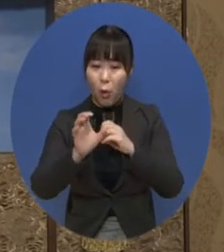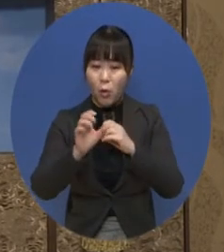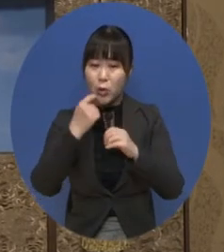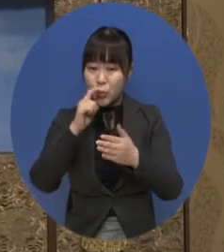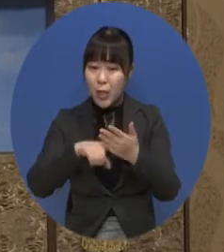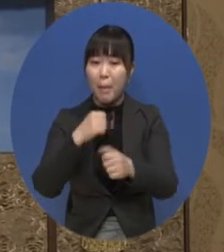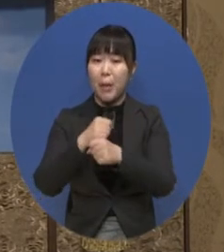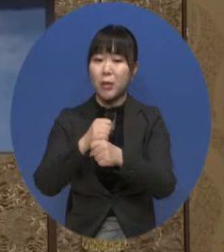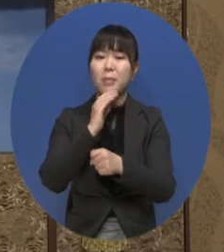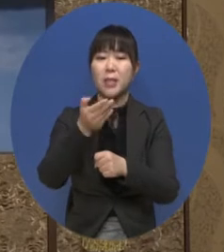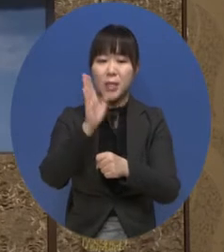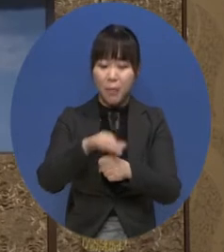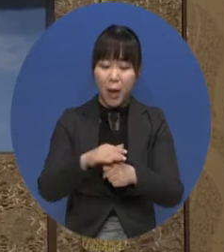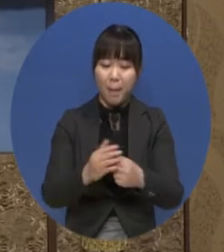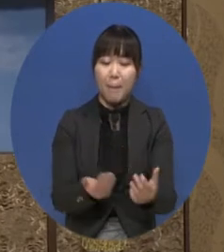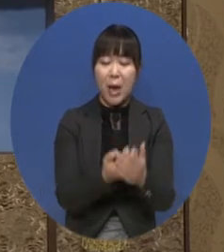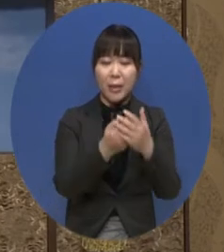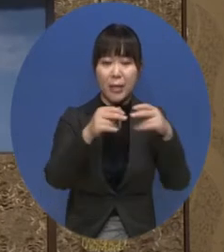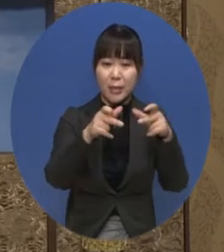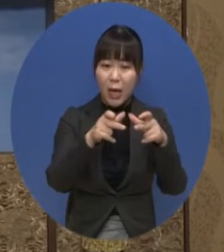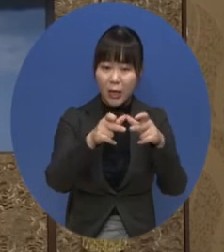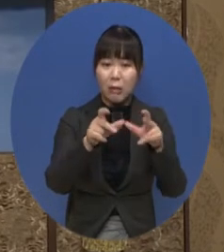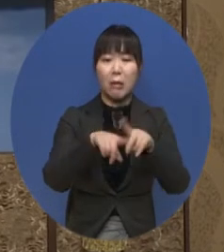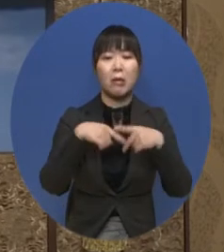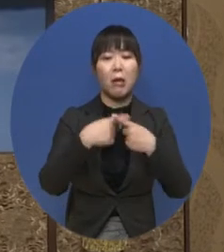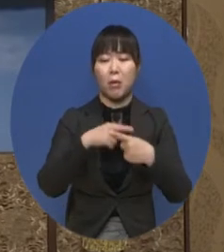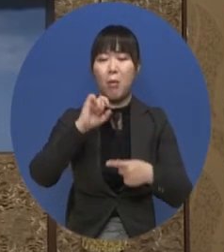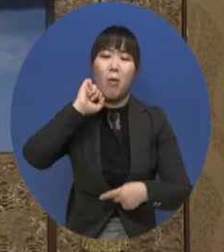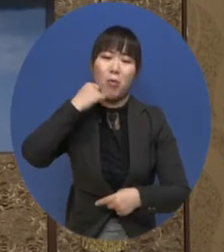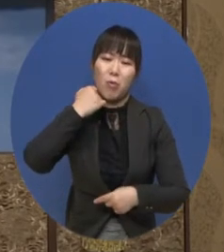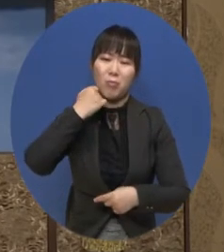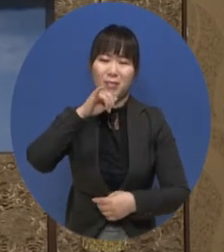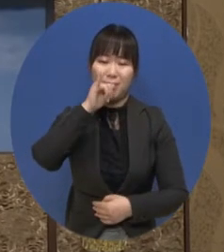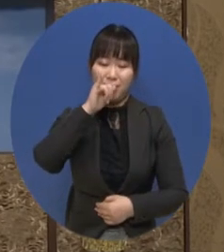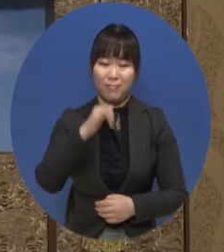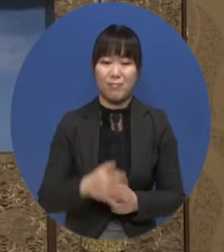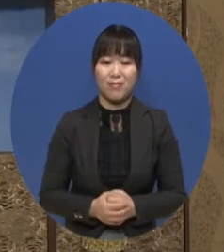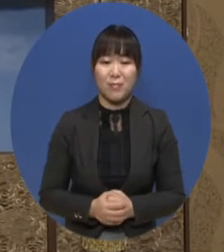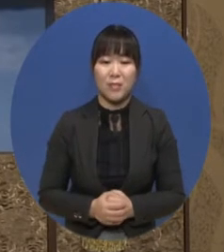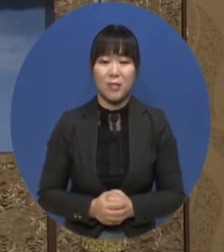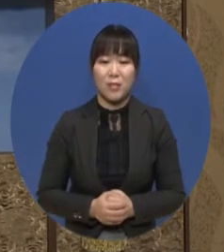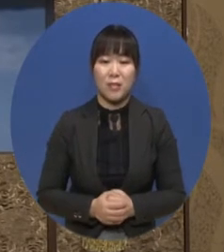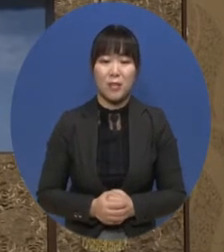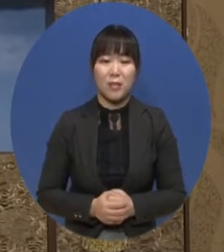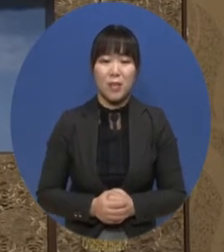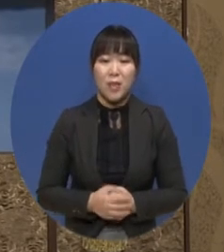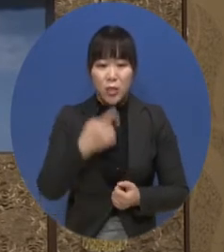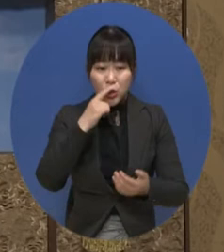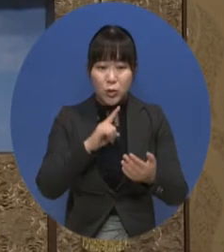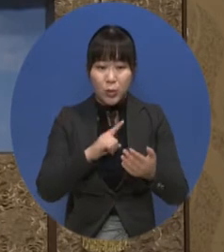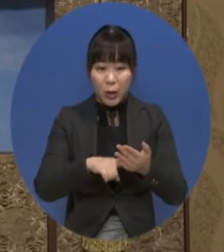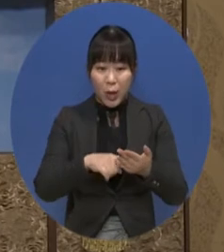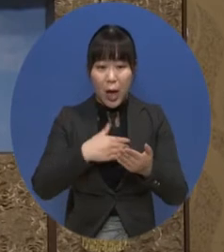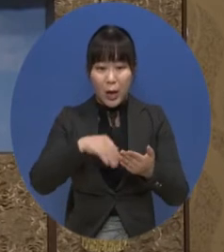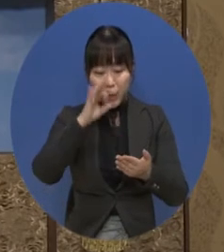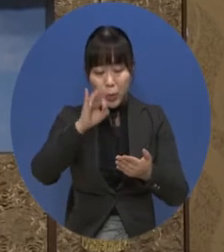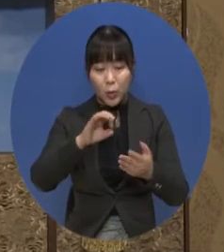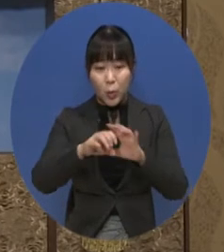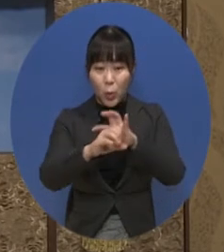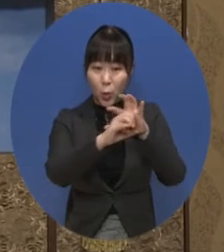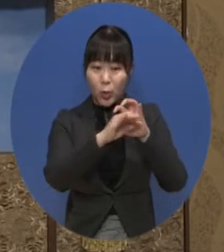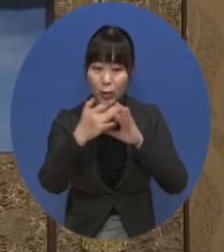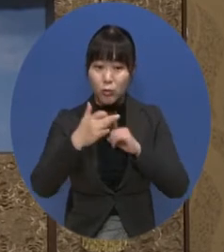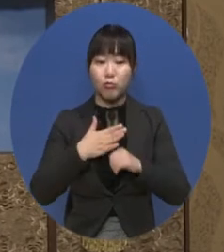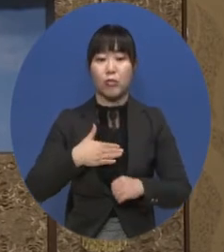만들고는 있지만 네. 그래도 발달장애인이 이해하는 데 어려움이 있거든요. 네. 근데 이 쉽게 알아보는 코로나19는